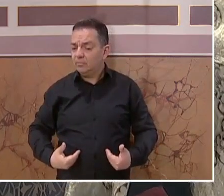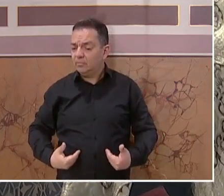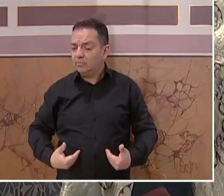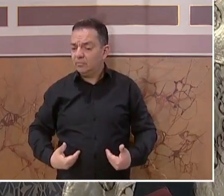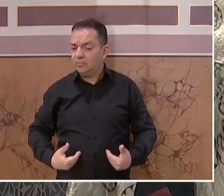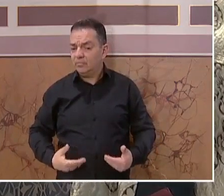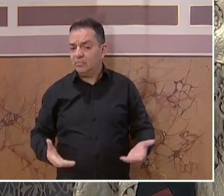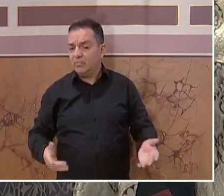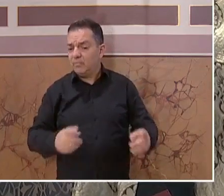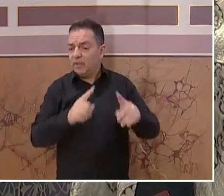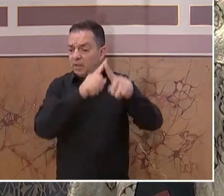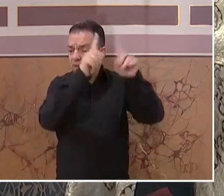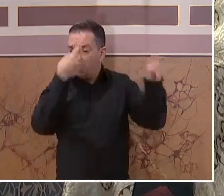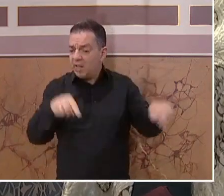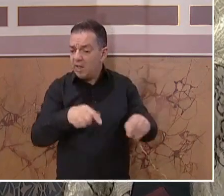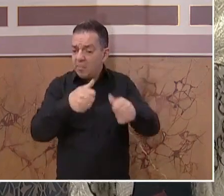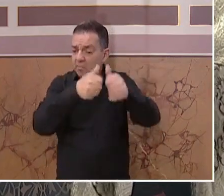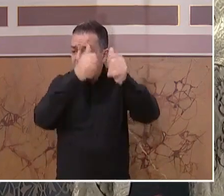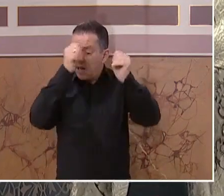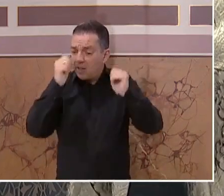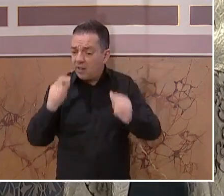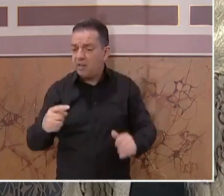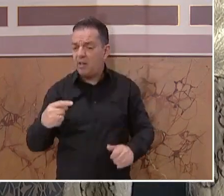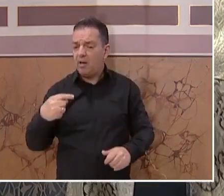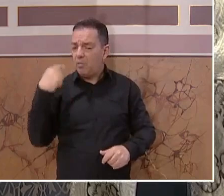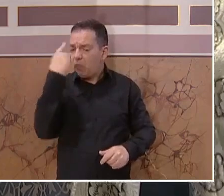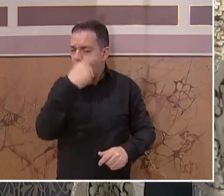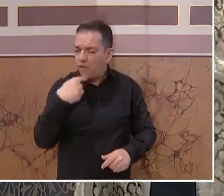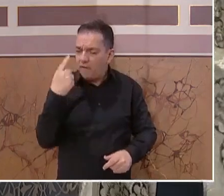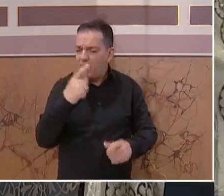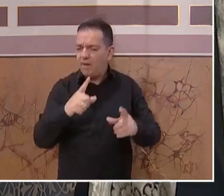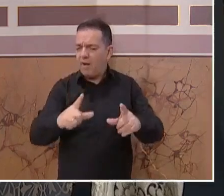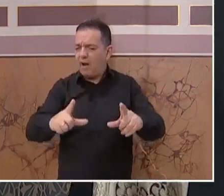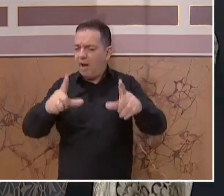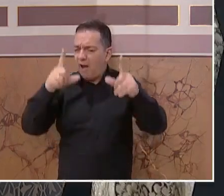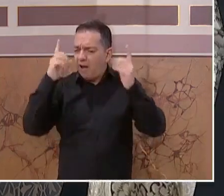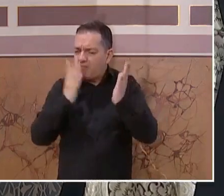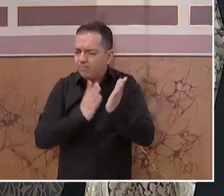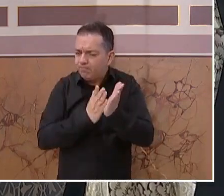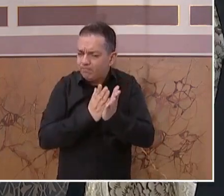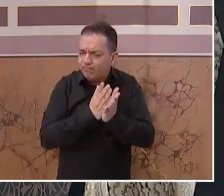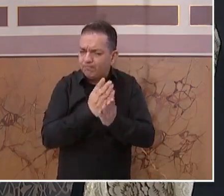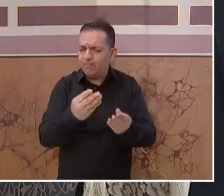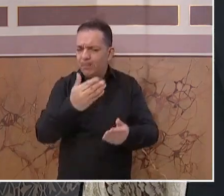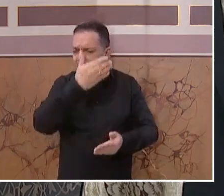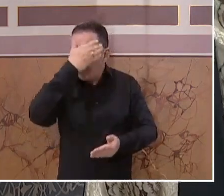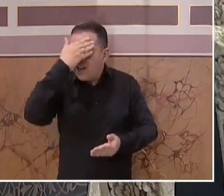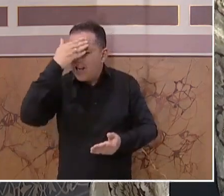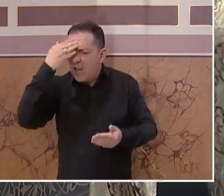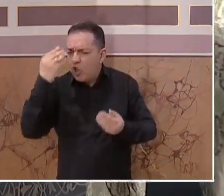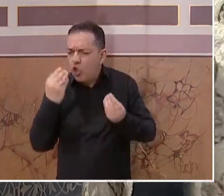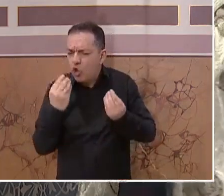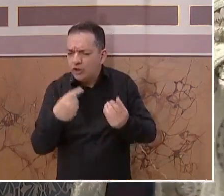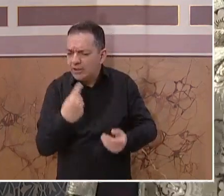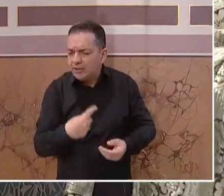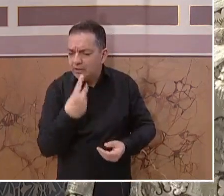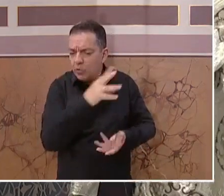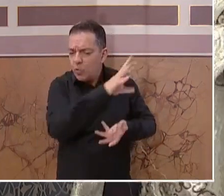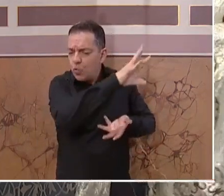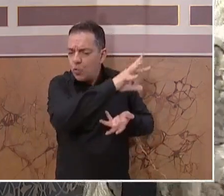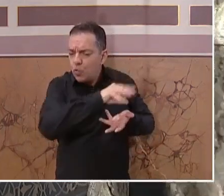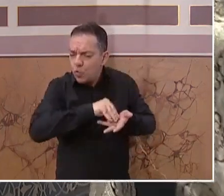το ήθος, η αγιότητα της Θεοτόκου και αναλόγως να